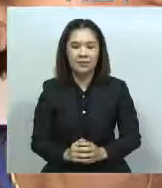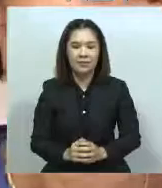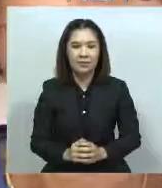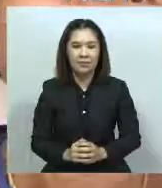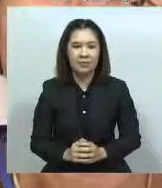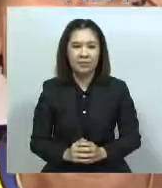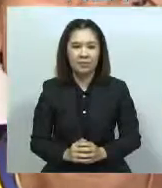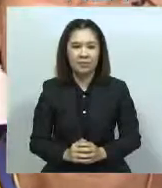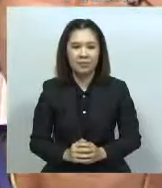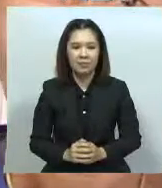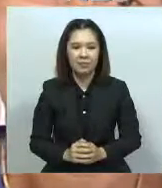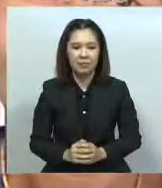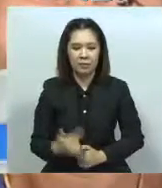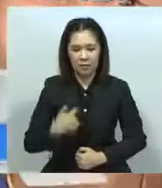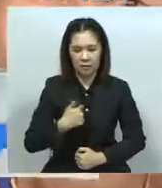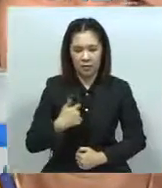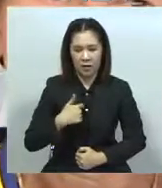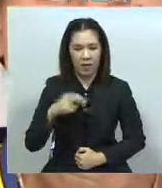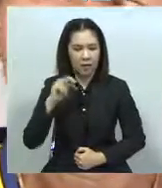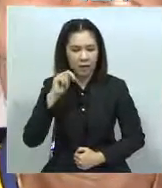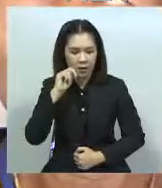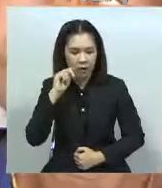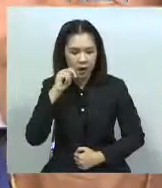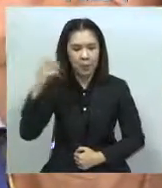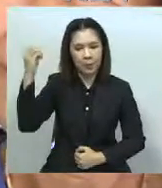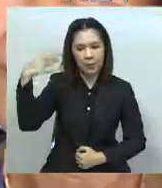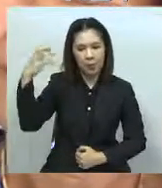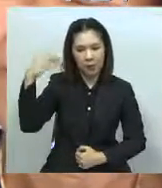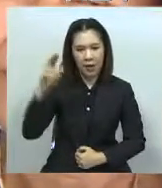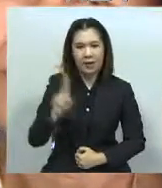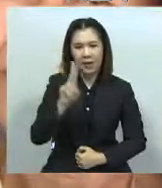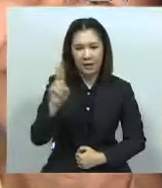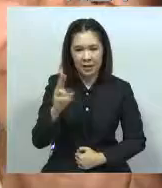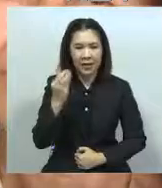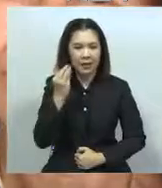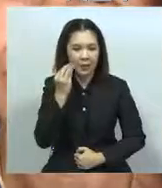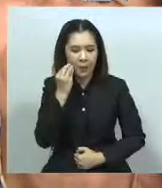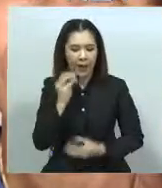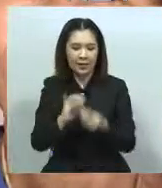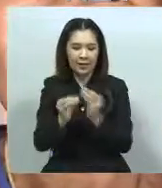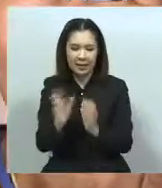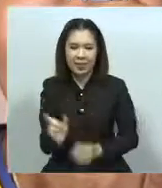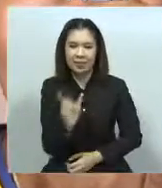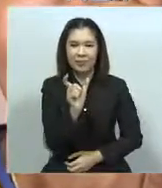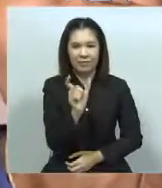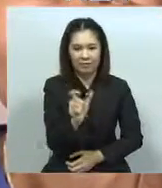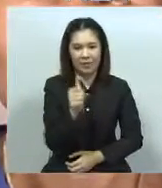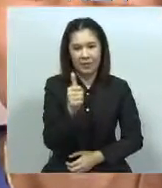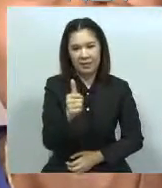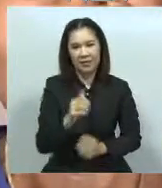ที่จะให้พี่น้องได้ใช้ไฟฟ้าส่วนภูมิภาคประปาส่วนภูมิภาคและการบ้านเล็กที่ที่สมบูรณ์นะครับ